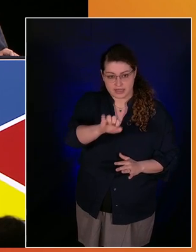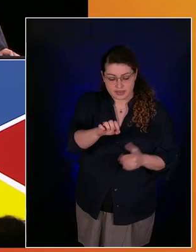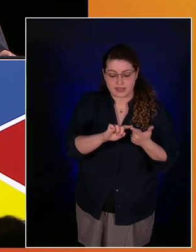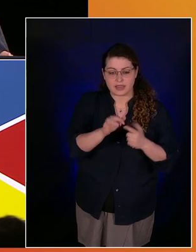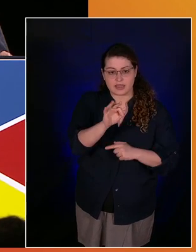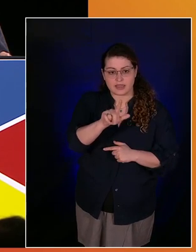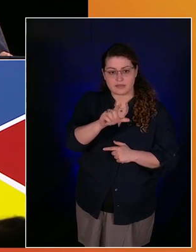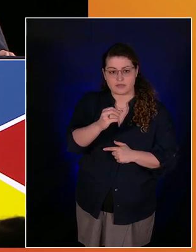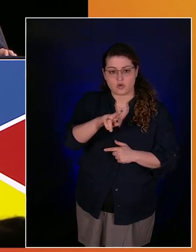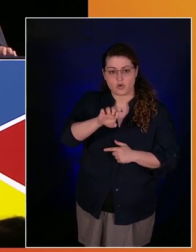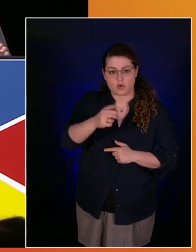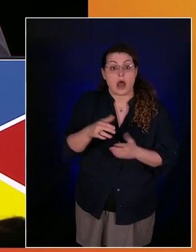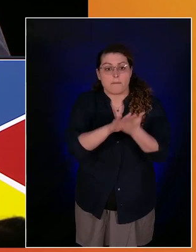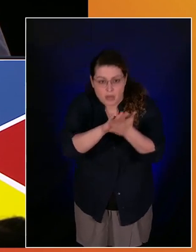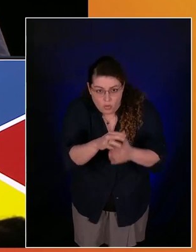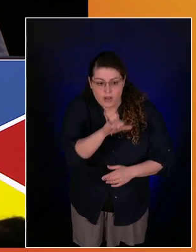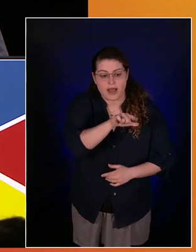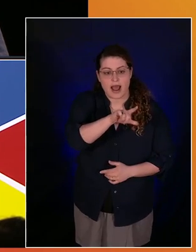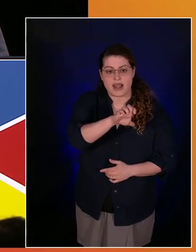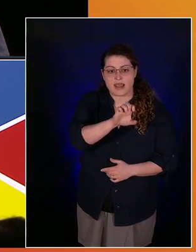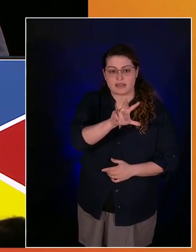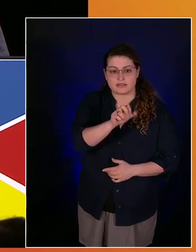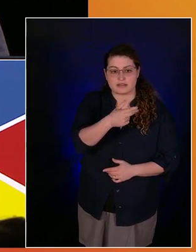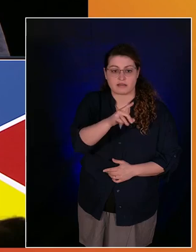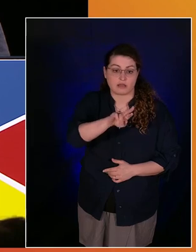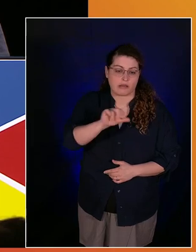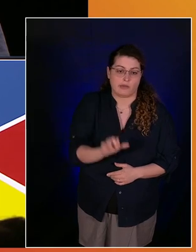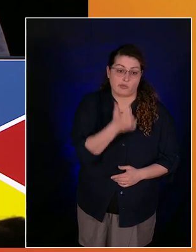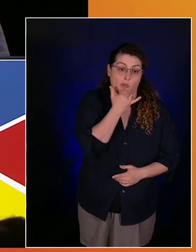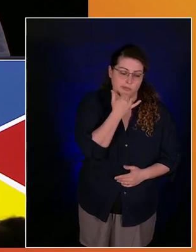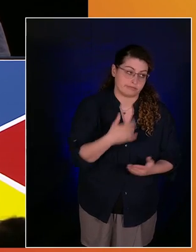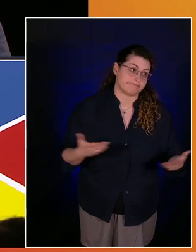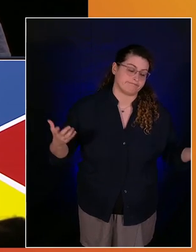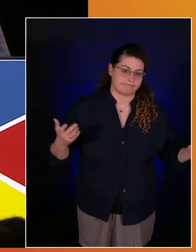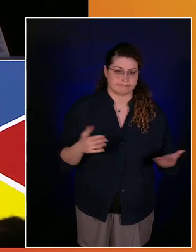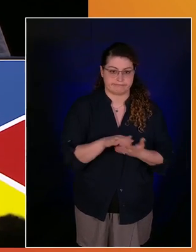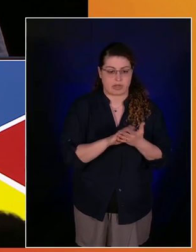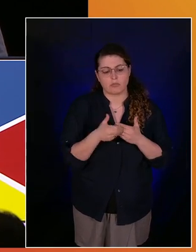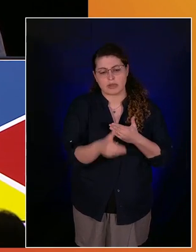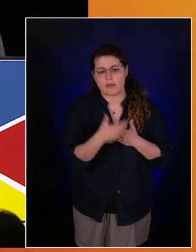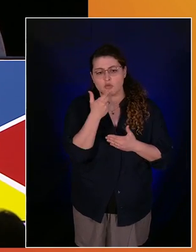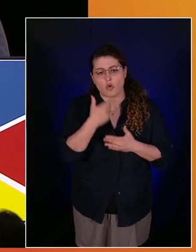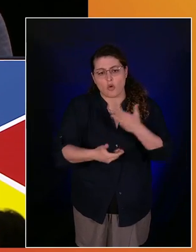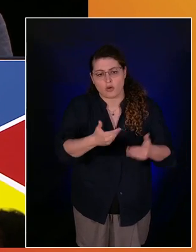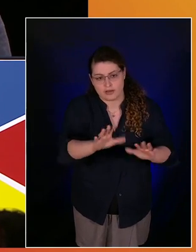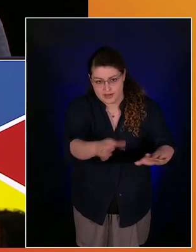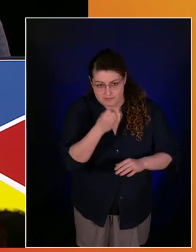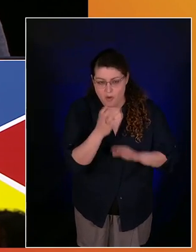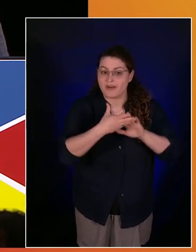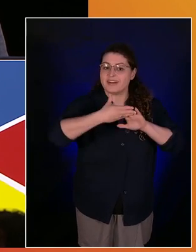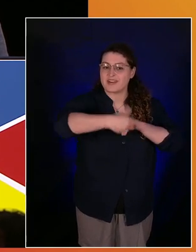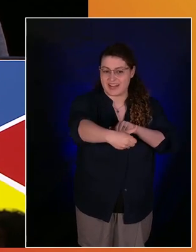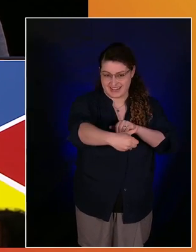Florence à Alexandra pourroi impeccable ça commence bien vous affoulez pas tout ira bien on s'y retrouvera donc je laisse la parole tout de